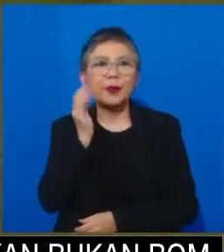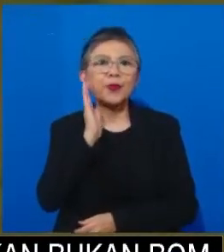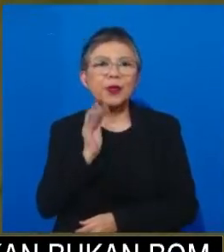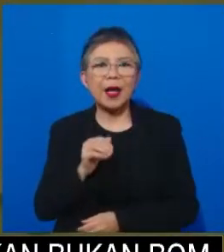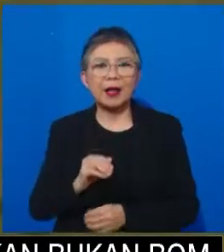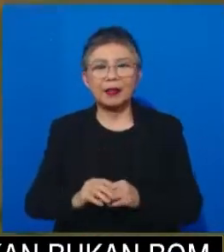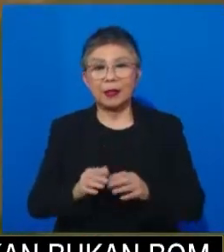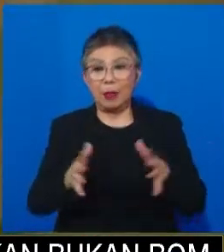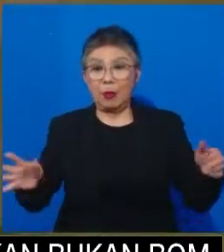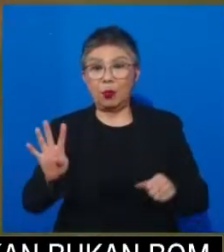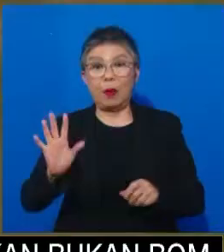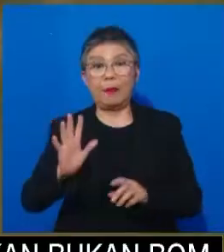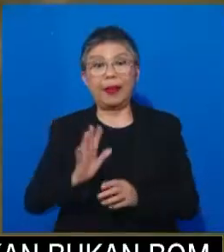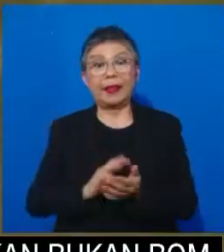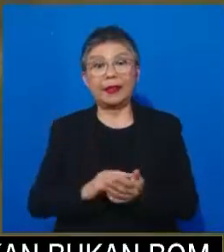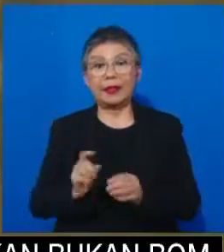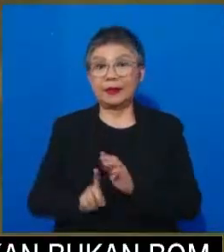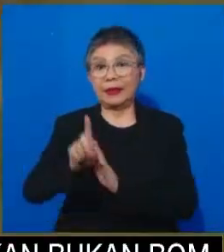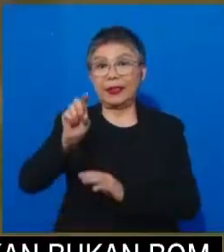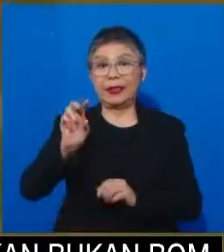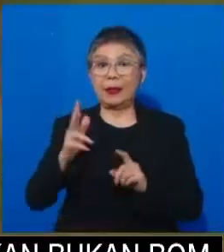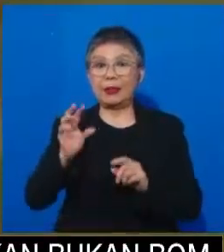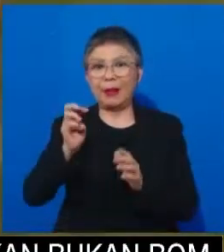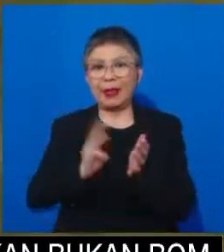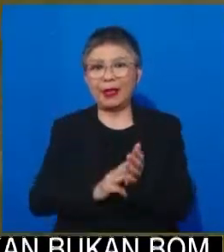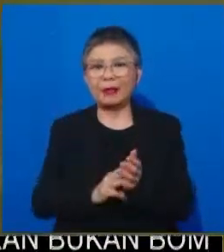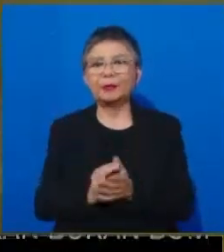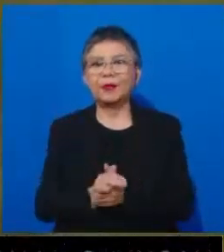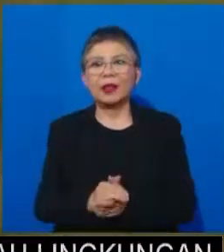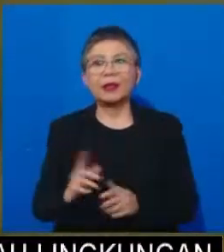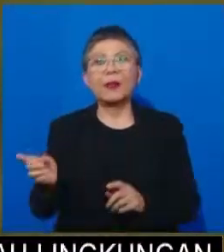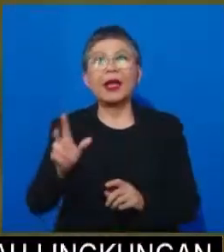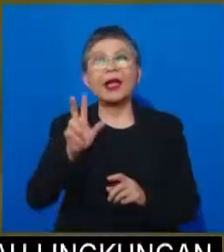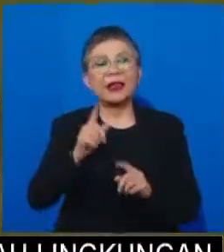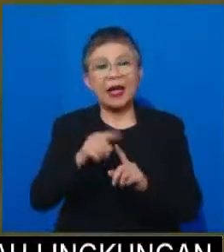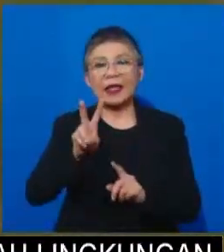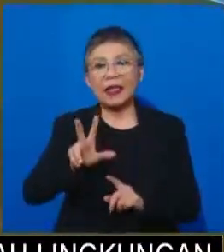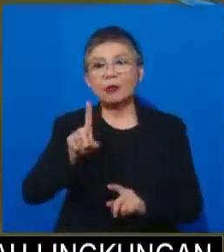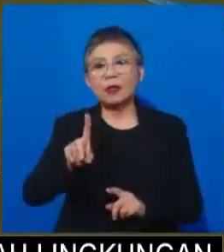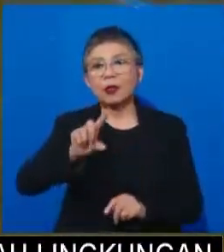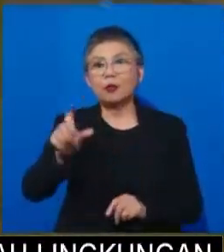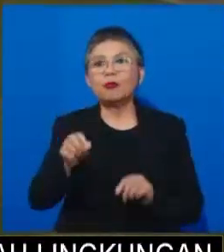setinggi 15 meter bernama Ecclesiastes hingga 31 Agustus